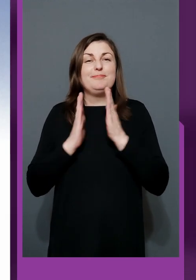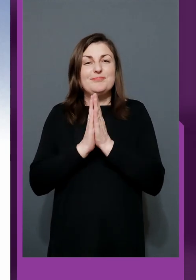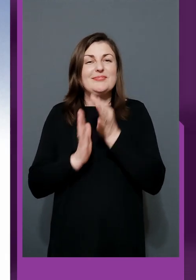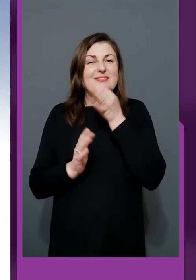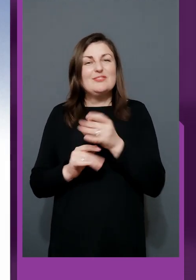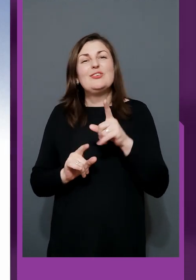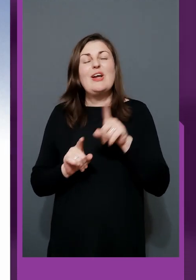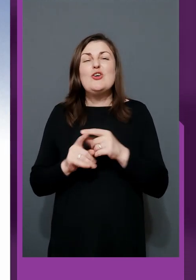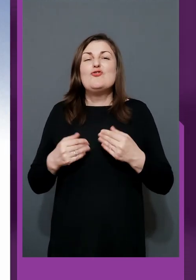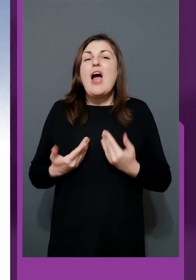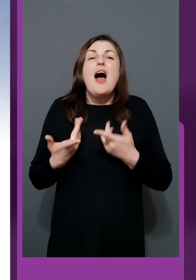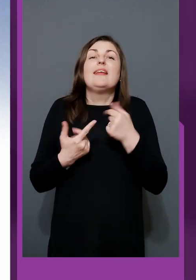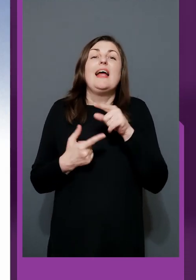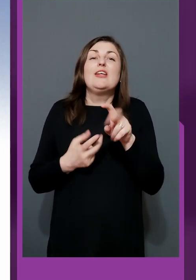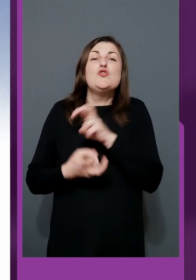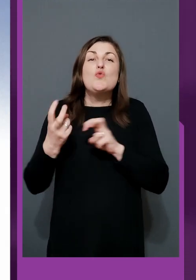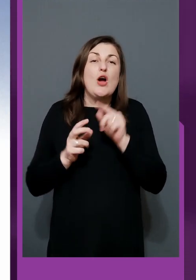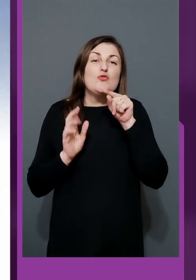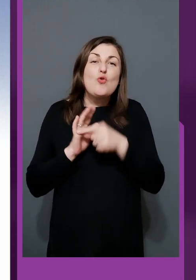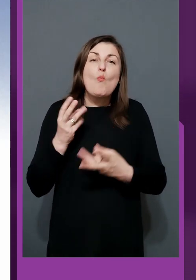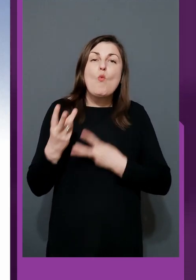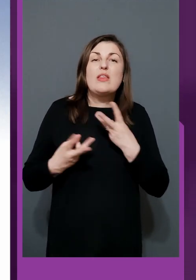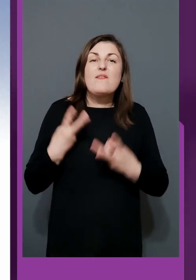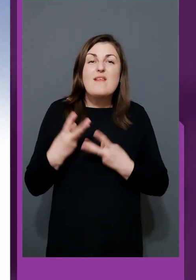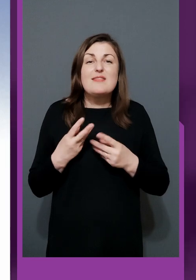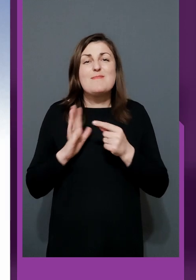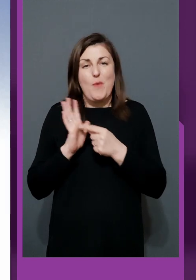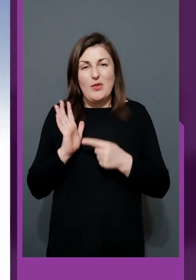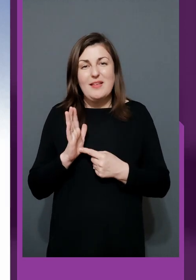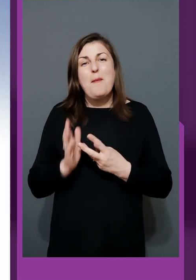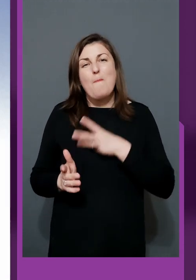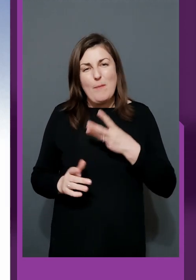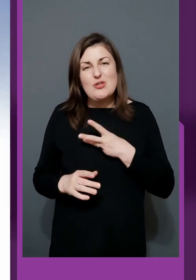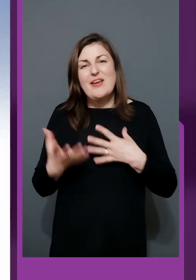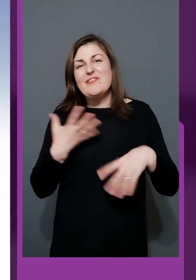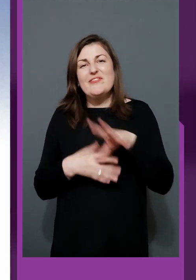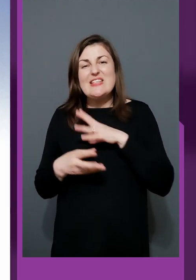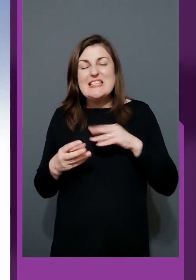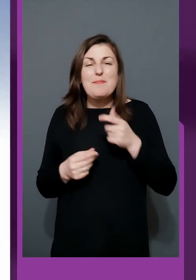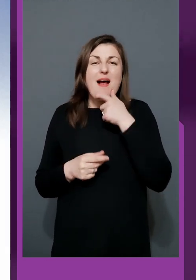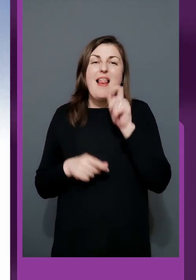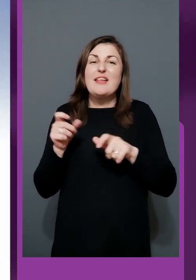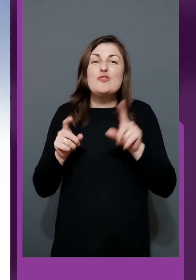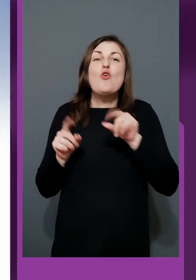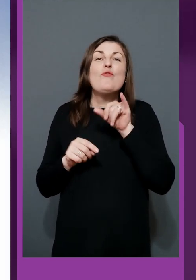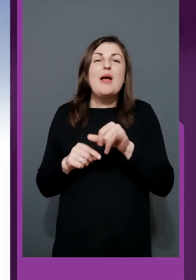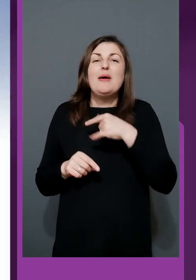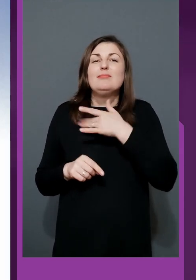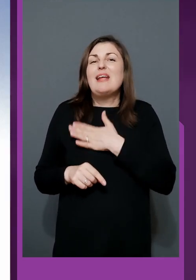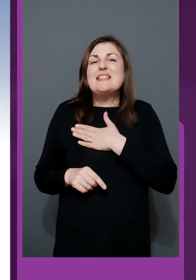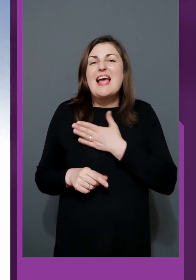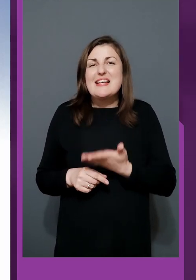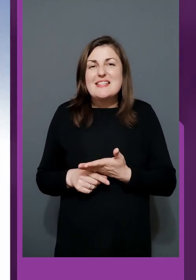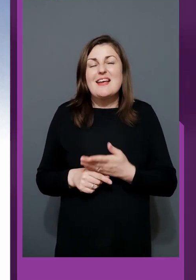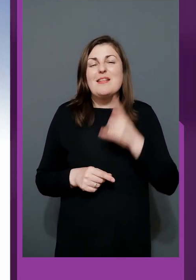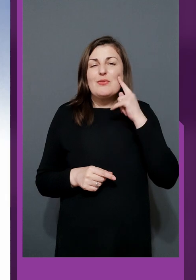попросити сказати щось таке життєдайне ось де ти шукаєш ту мотивацію поділись ну І побажай всім глядачам що в